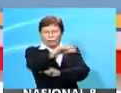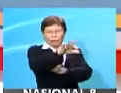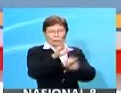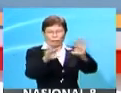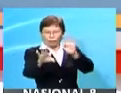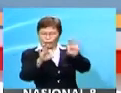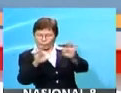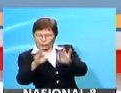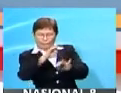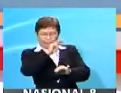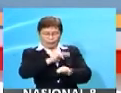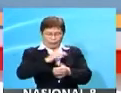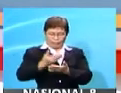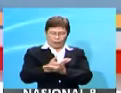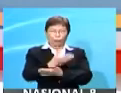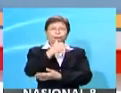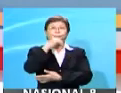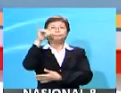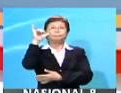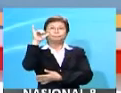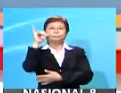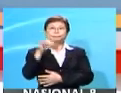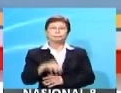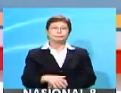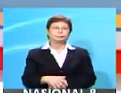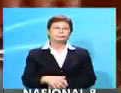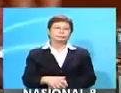beberapa menteri baharu semalam